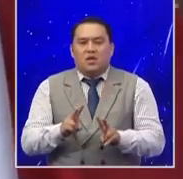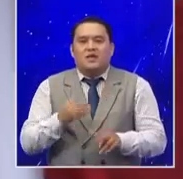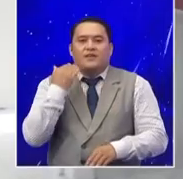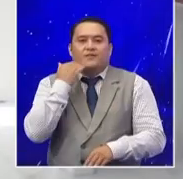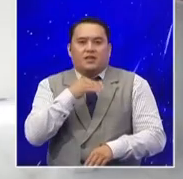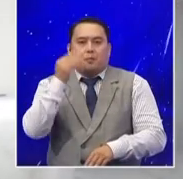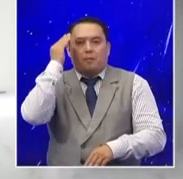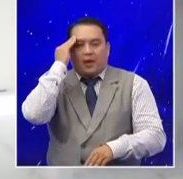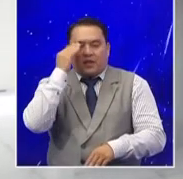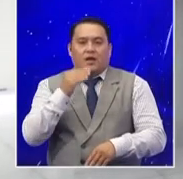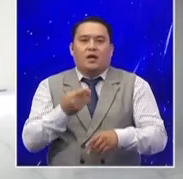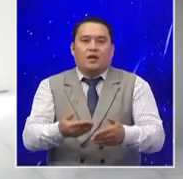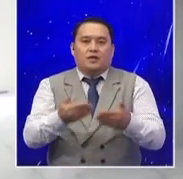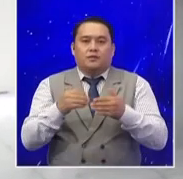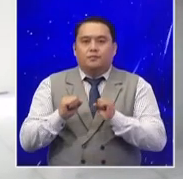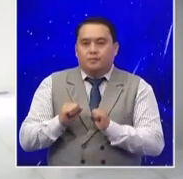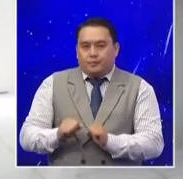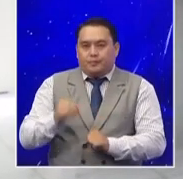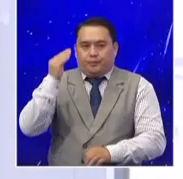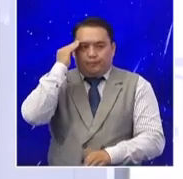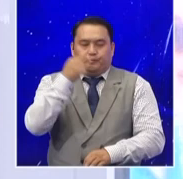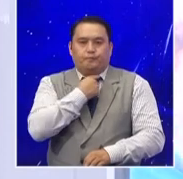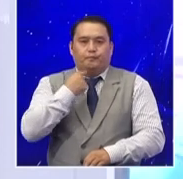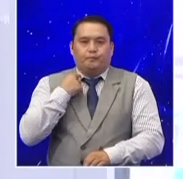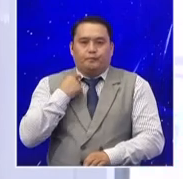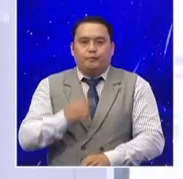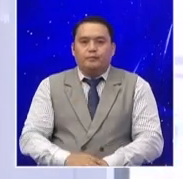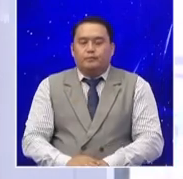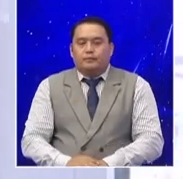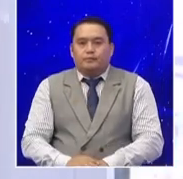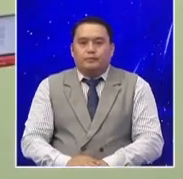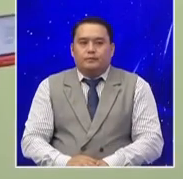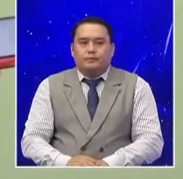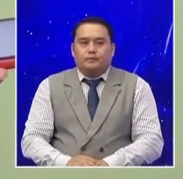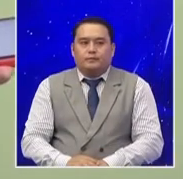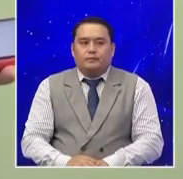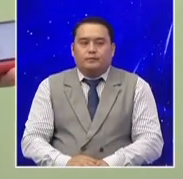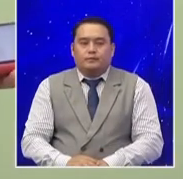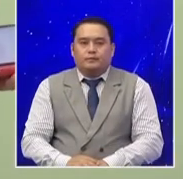эффективным методом профилактики. Такого же мнения и талдыкурганец Умырзак Байжуманов.